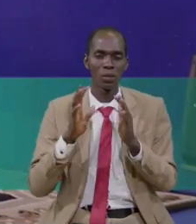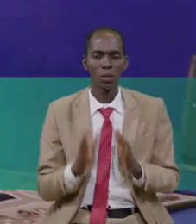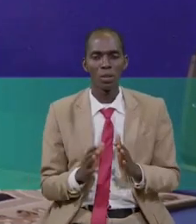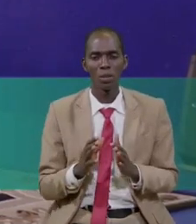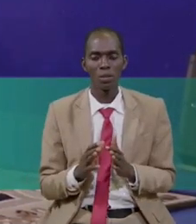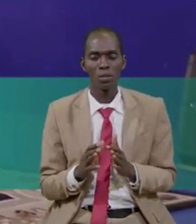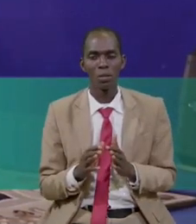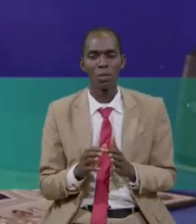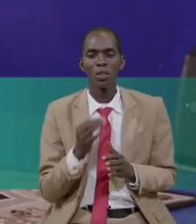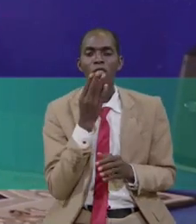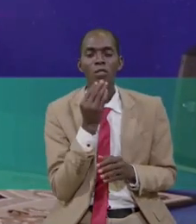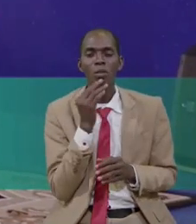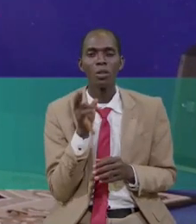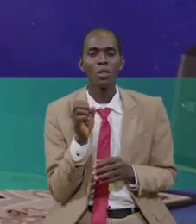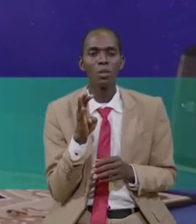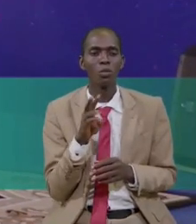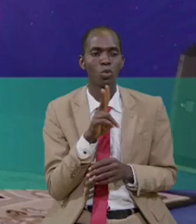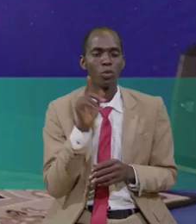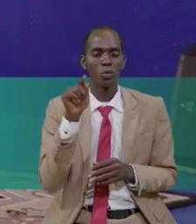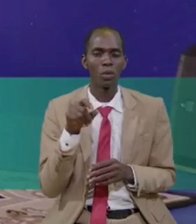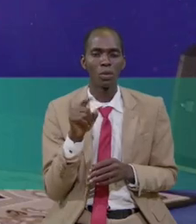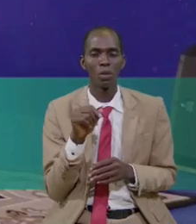2, verset 11.